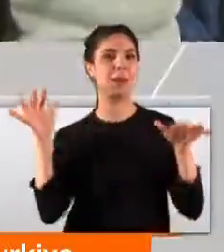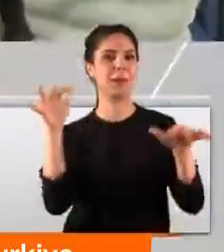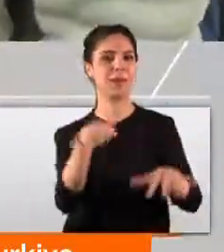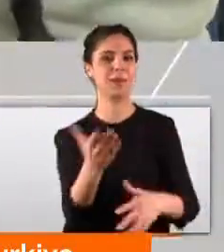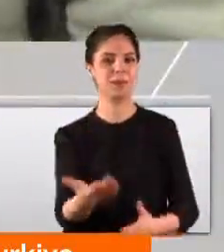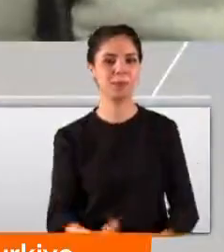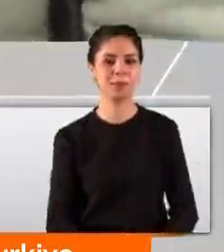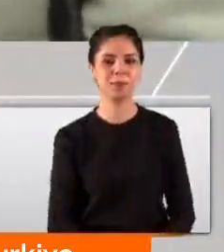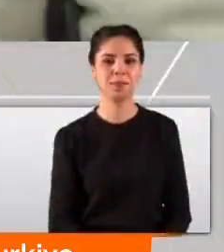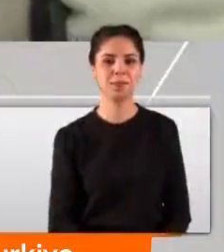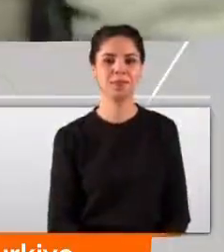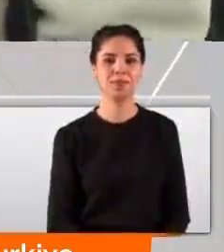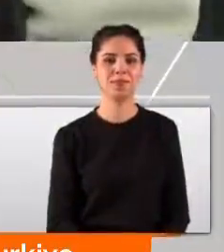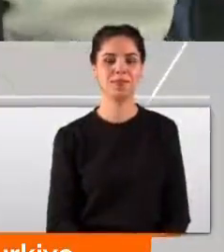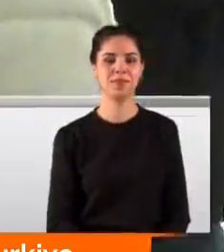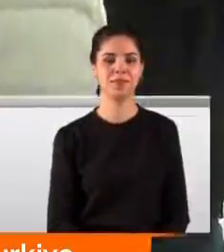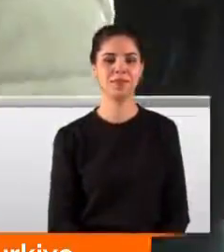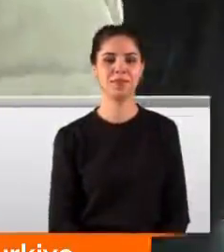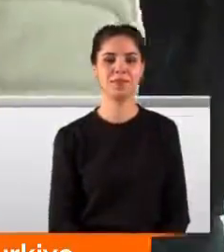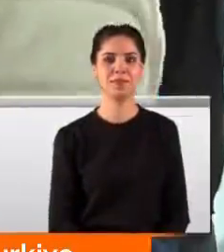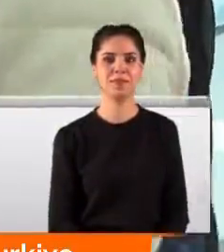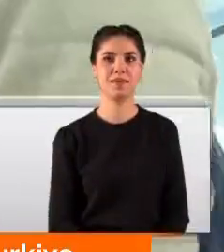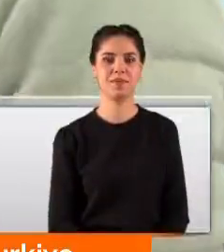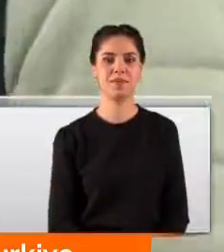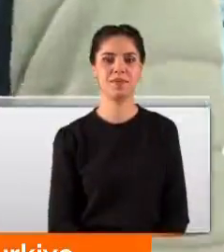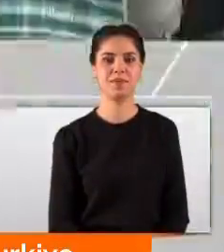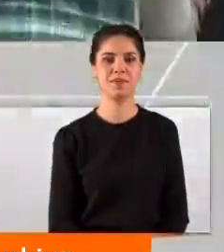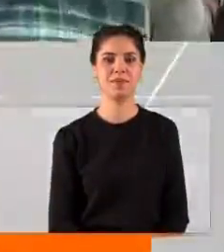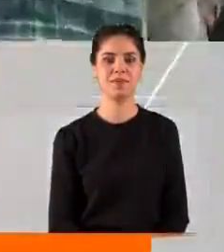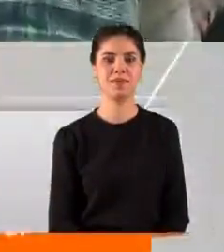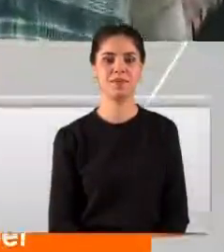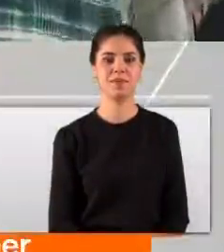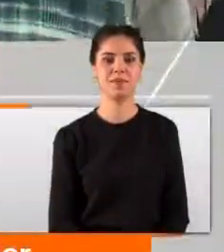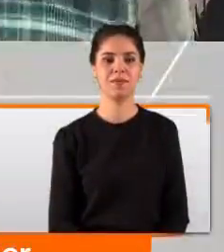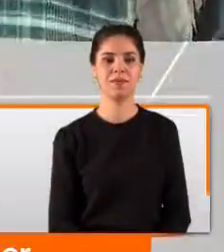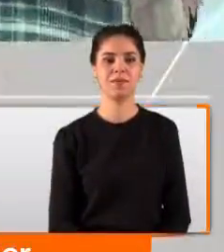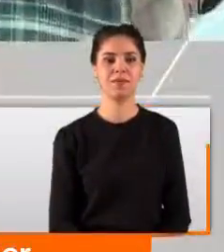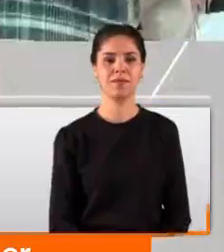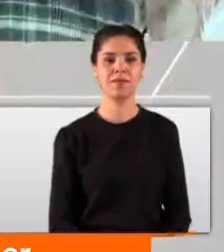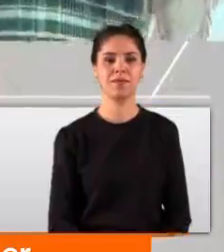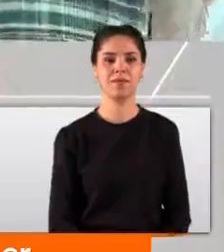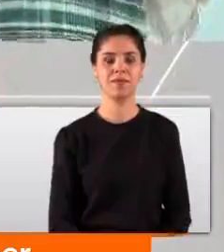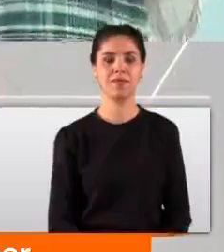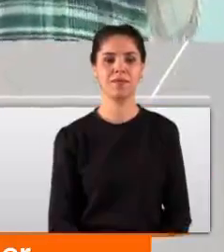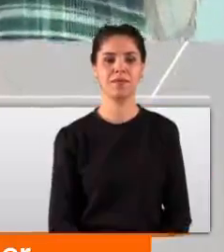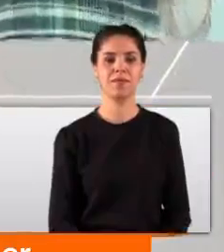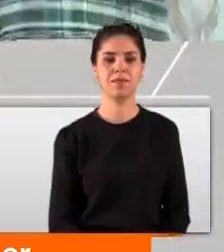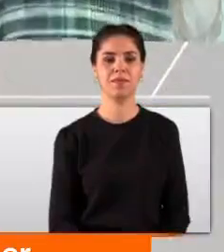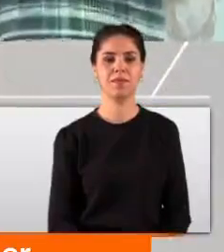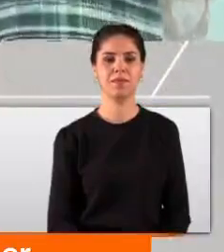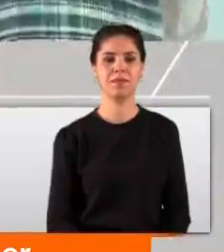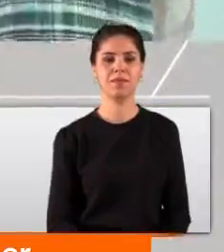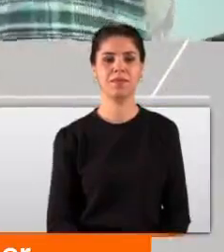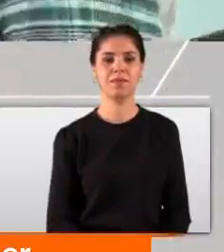gösterdi. Demek ki bir şeyler yapabiliyormuşuz oluyor ve bu çok haz verici, çok güzel. Ülke için, ülke ekonomisi için, ülkenin tanıtımı